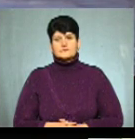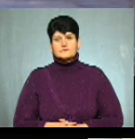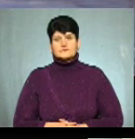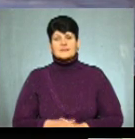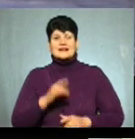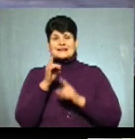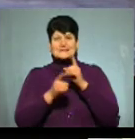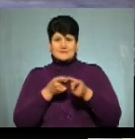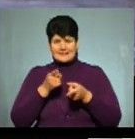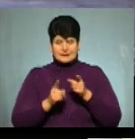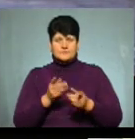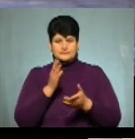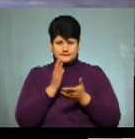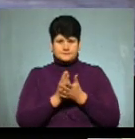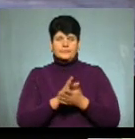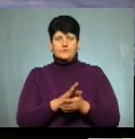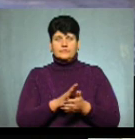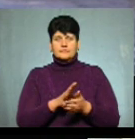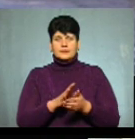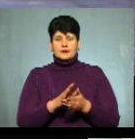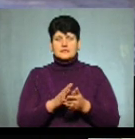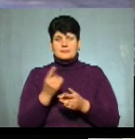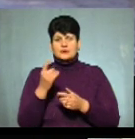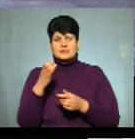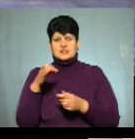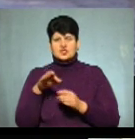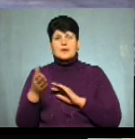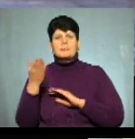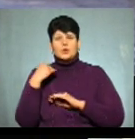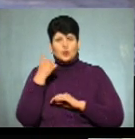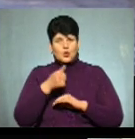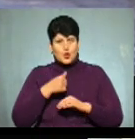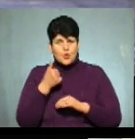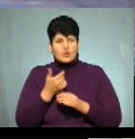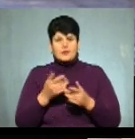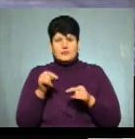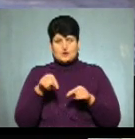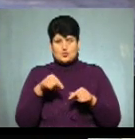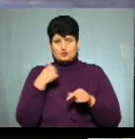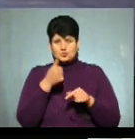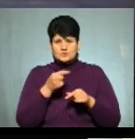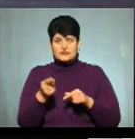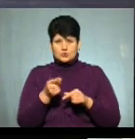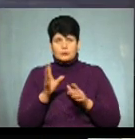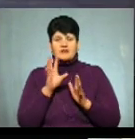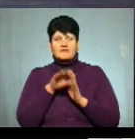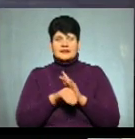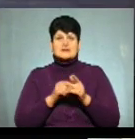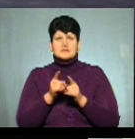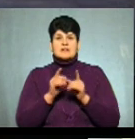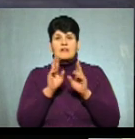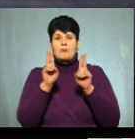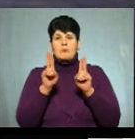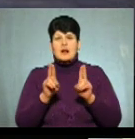Зміни дійсно відбулися. Зміни відбулися ще з 1 січня минулого року, але цього року в Тернополі внесли зміни до правил